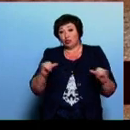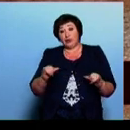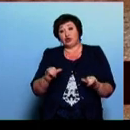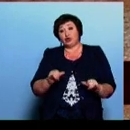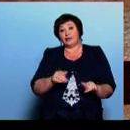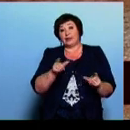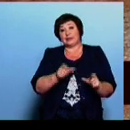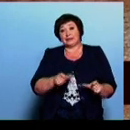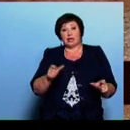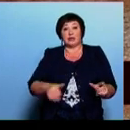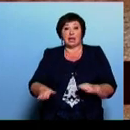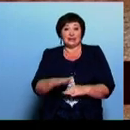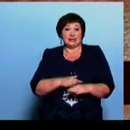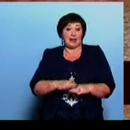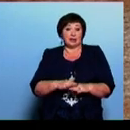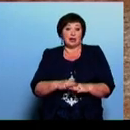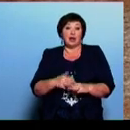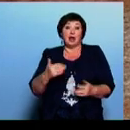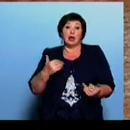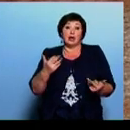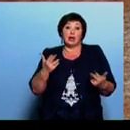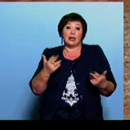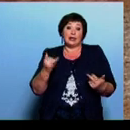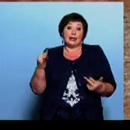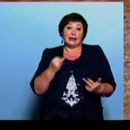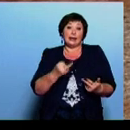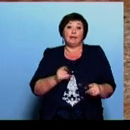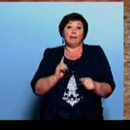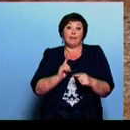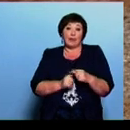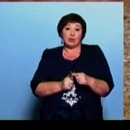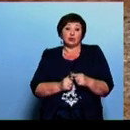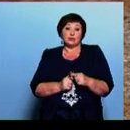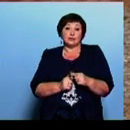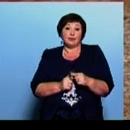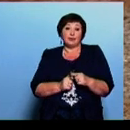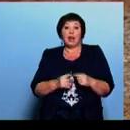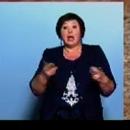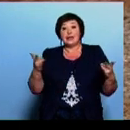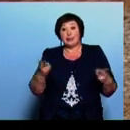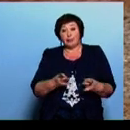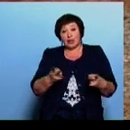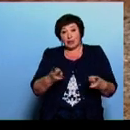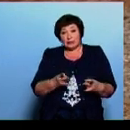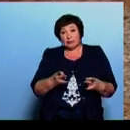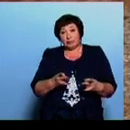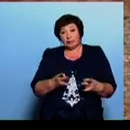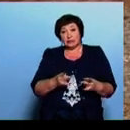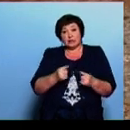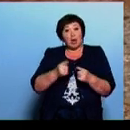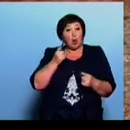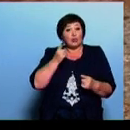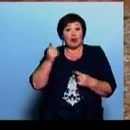нас. Это оправдано? Да, совершенно верно, оправдано. А и плюс к тому необходимость этого ФАПа, то есть удаленность